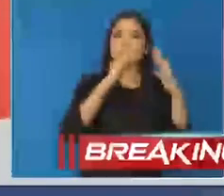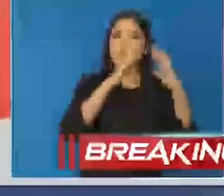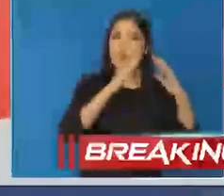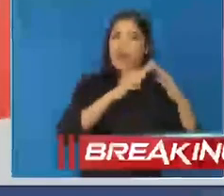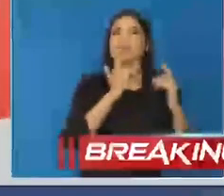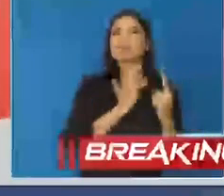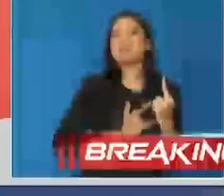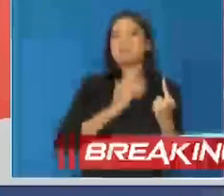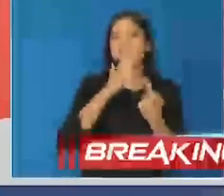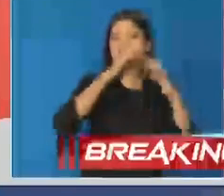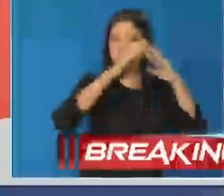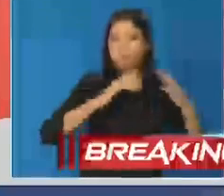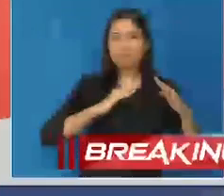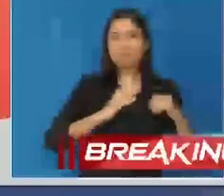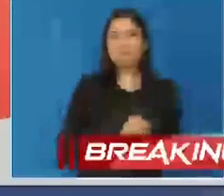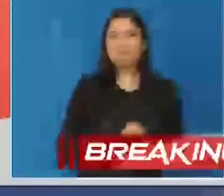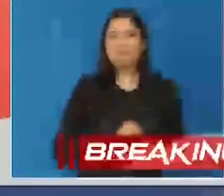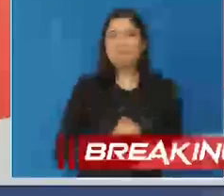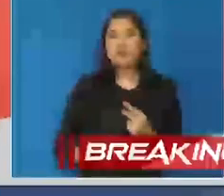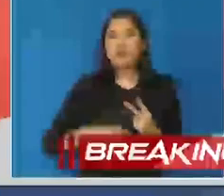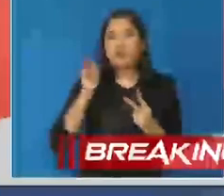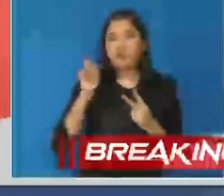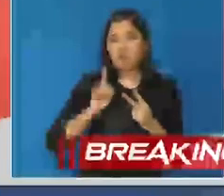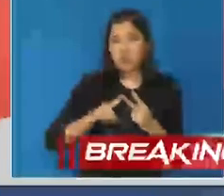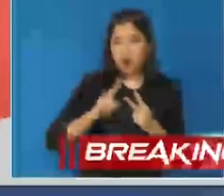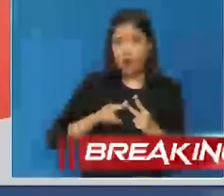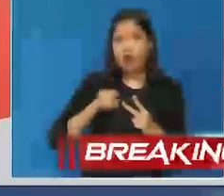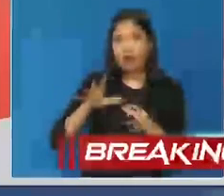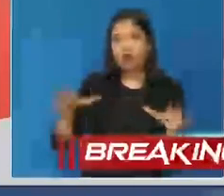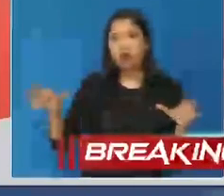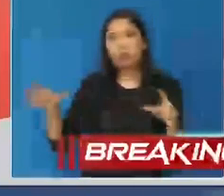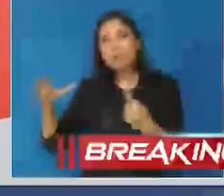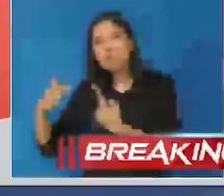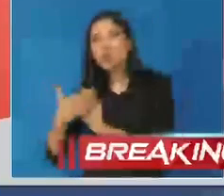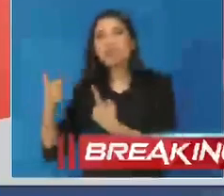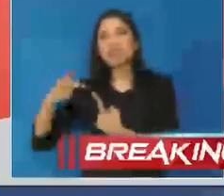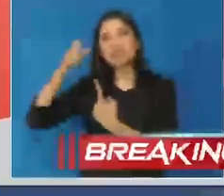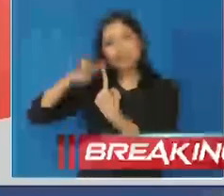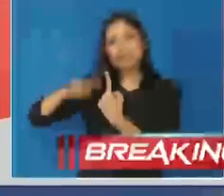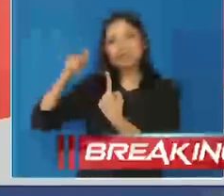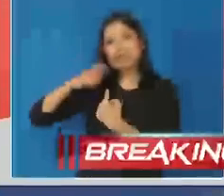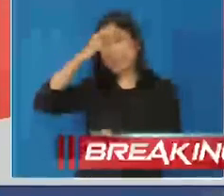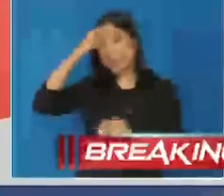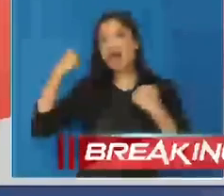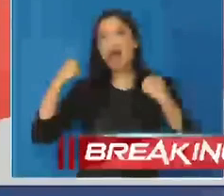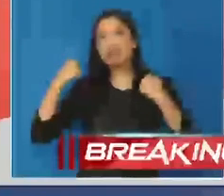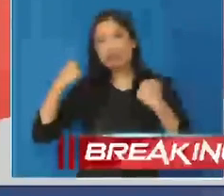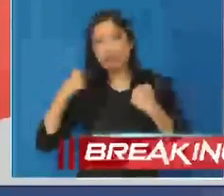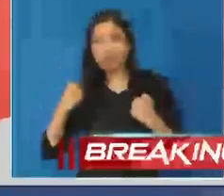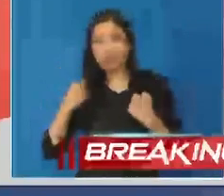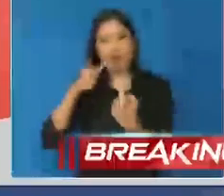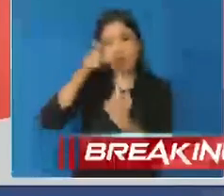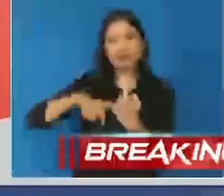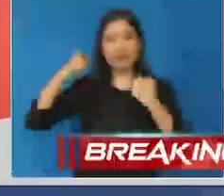yang kedua Mari kita juga melindungi yang sehat untuk yang sakit sadari betul bahwa